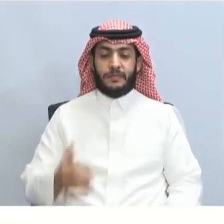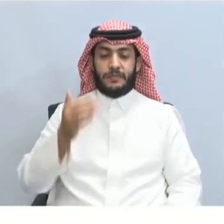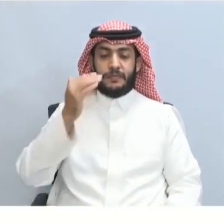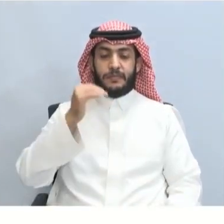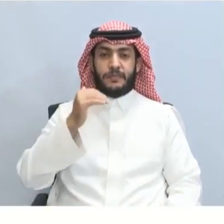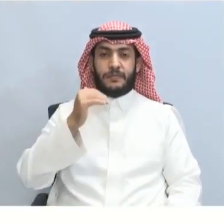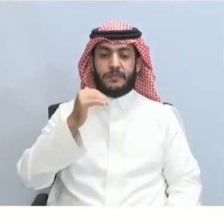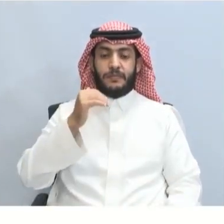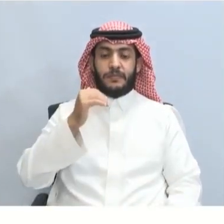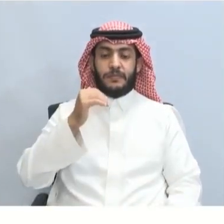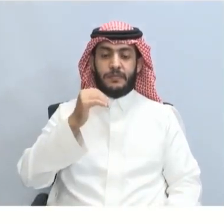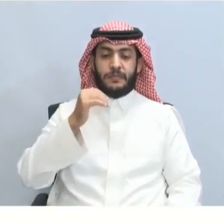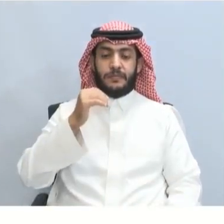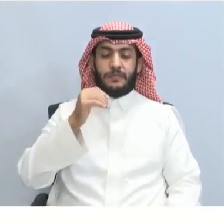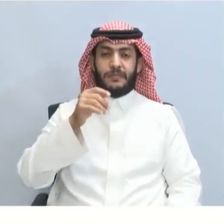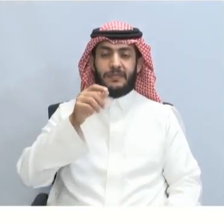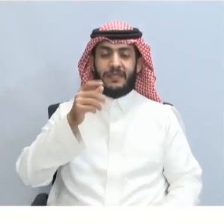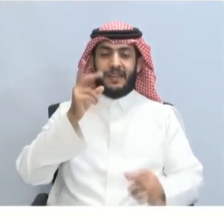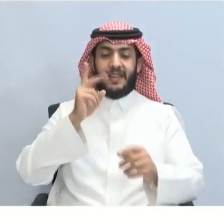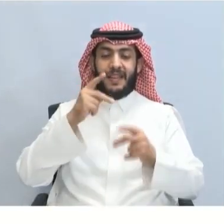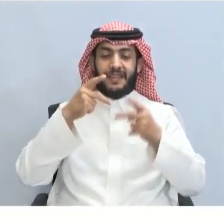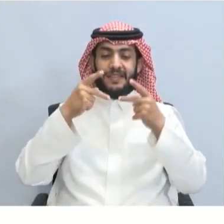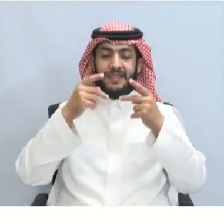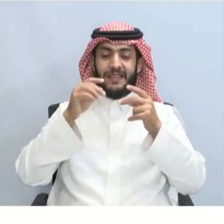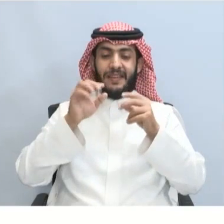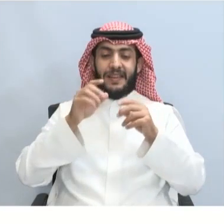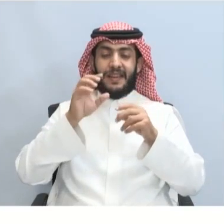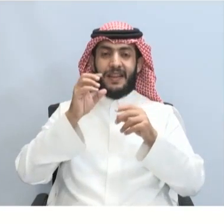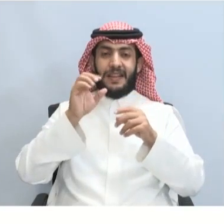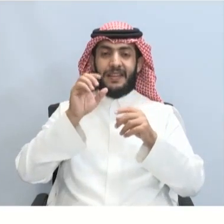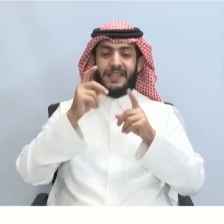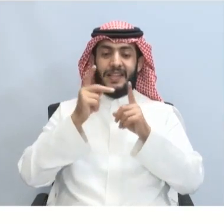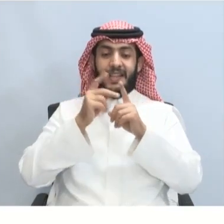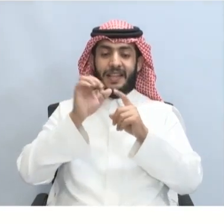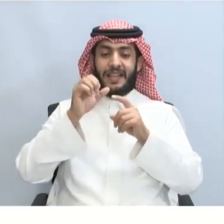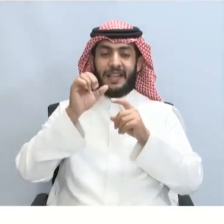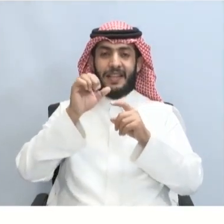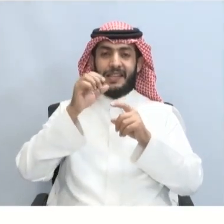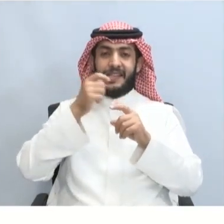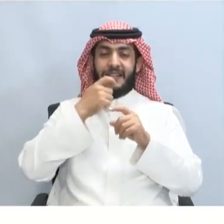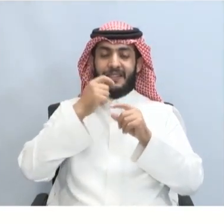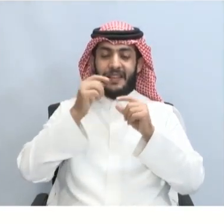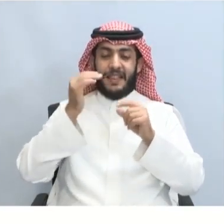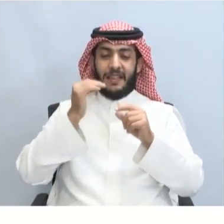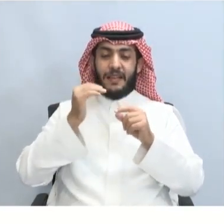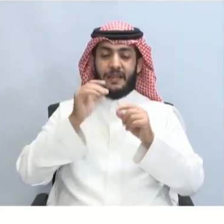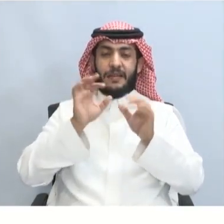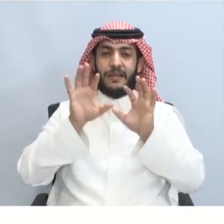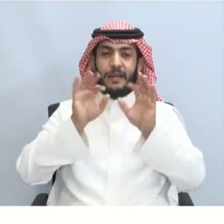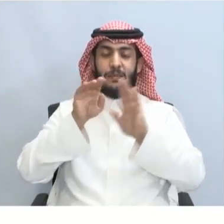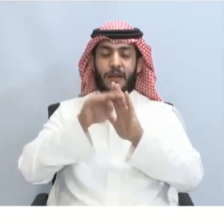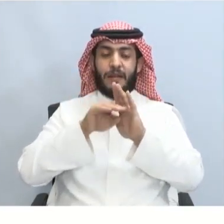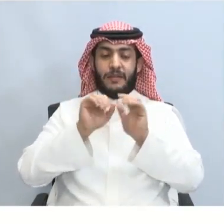لدينا وسم هيد تحدد الاوامر البرمجيه الموجوده بين الرسمين هي